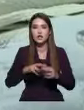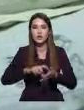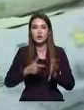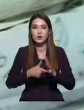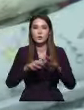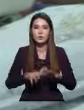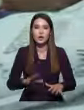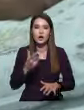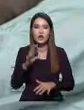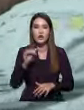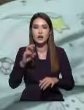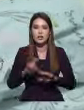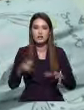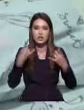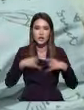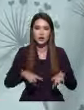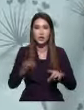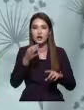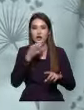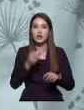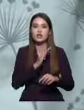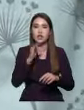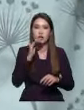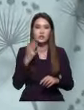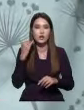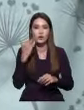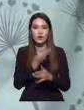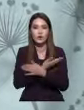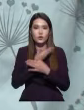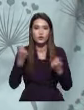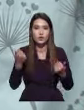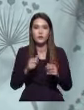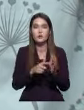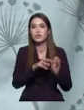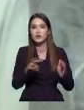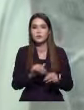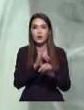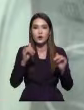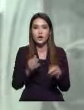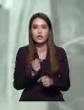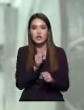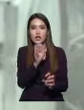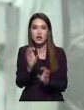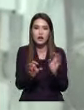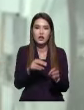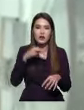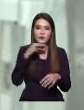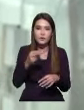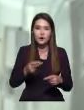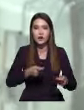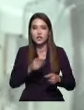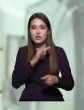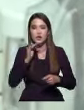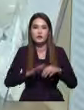ай күні жетпей ерте босанып қою қай ата-анаға да оңай емес. Шалабайды дүниеге әкелген соң оның адам қатарына қосылып кетуіне ең алдымен анасының